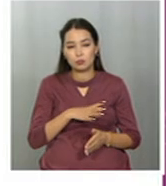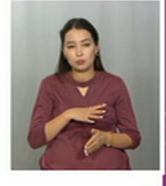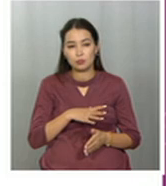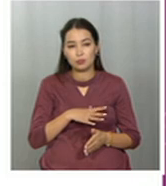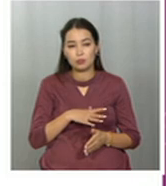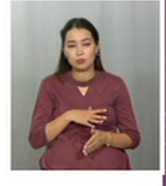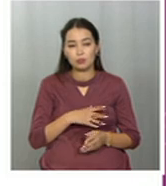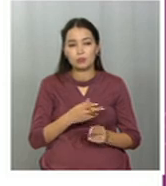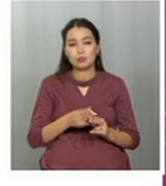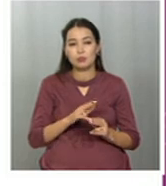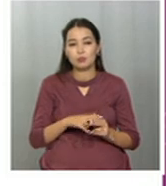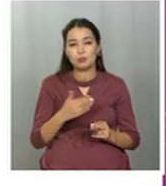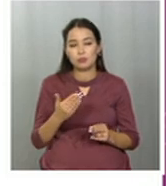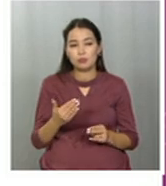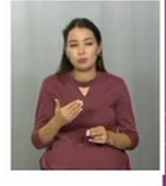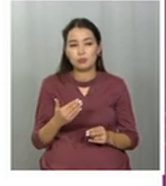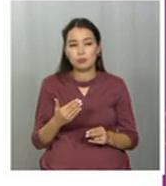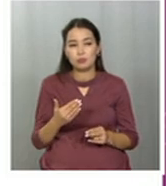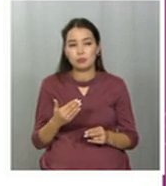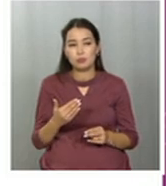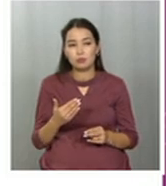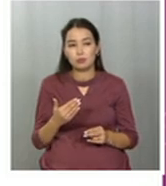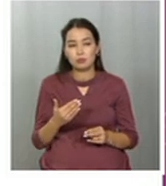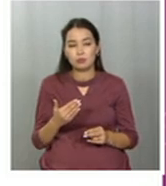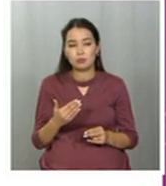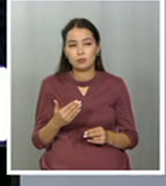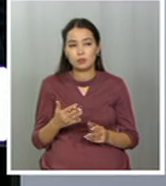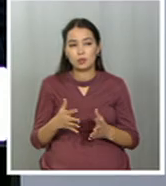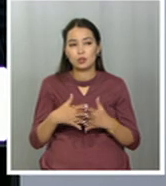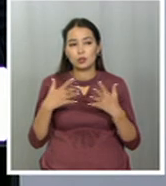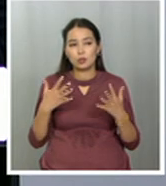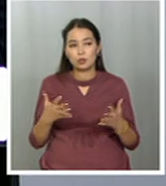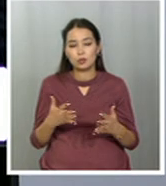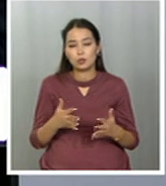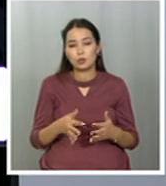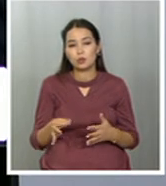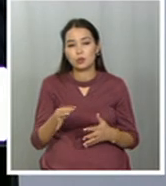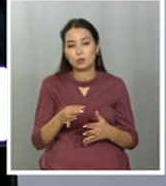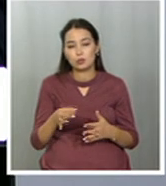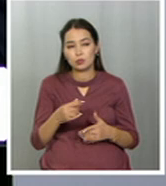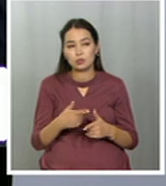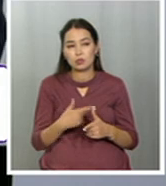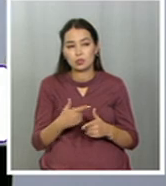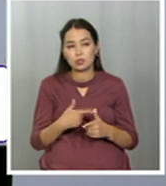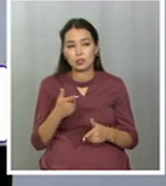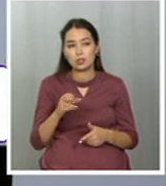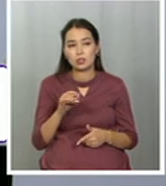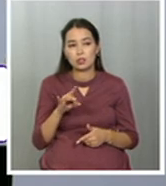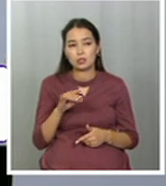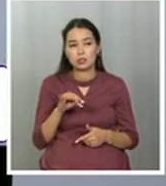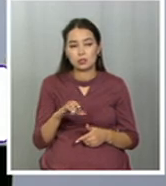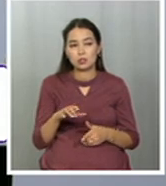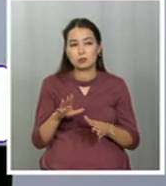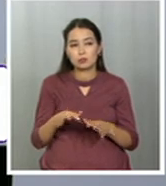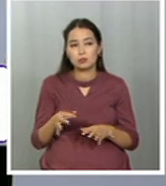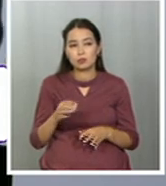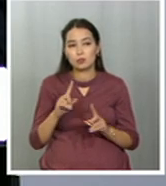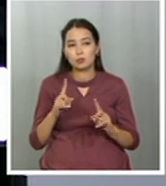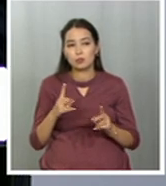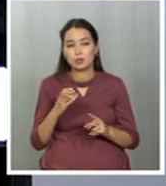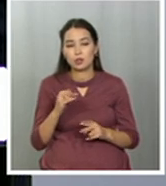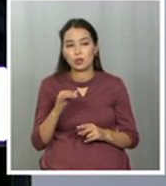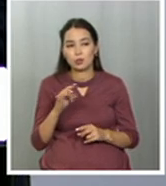үлкен ұласты өзені жалпы Ертіс өзенінің кішігірім саласының бірі, ол Сауыр жотасының солтүстік шығыс беткейінде